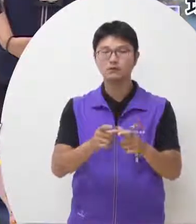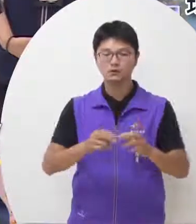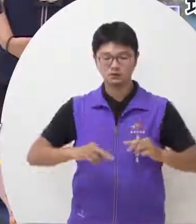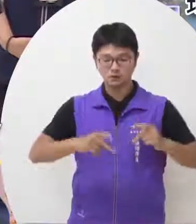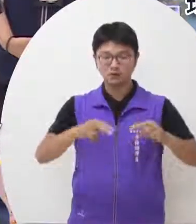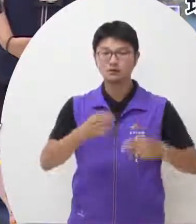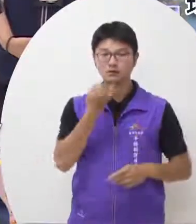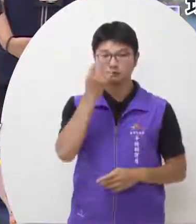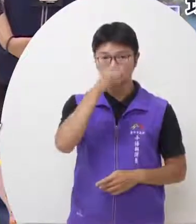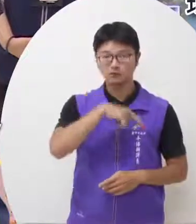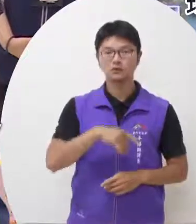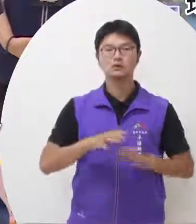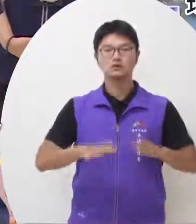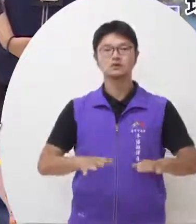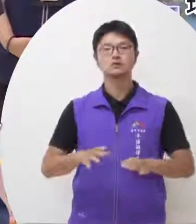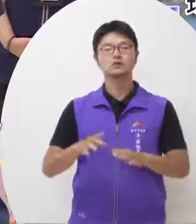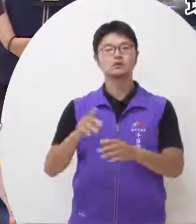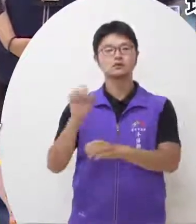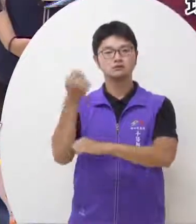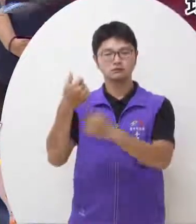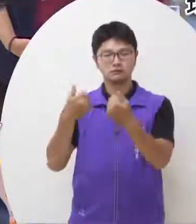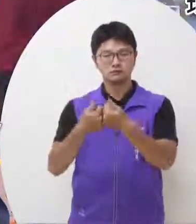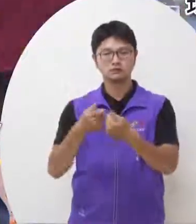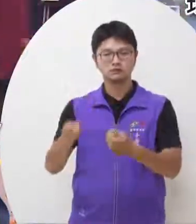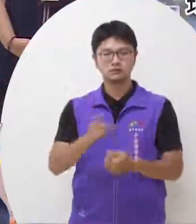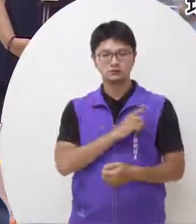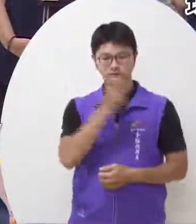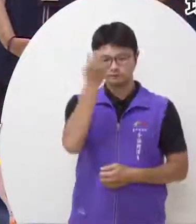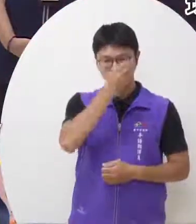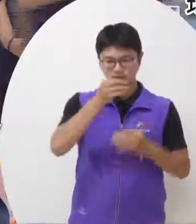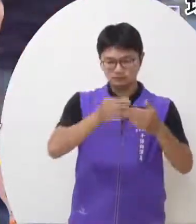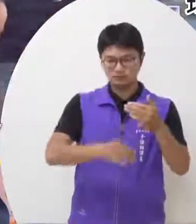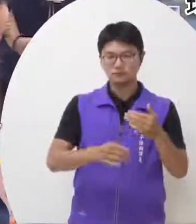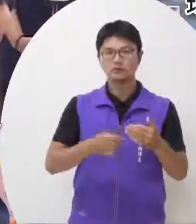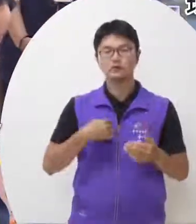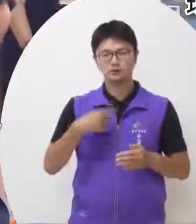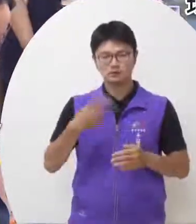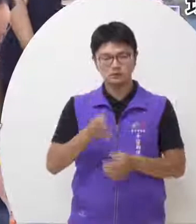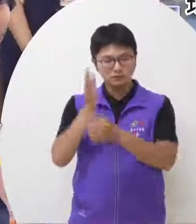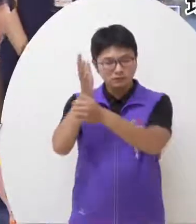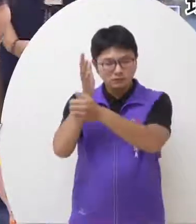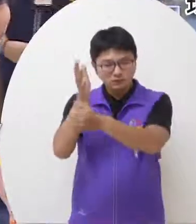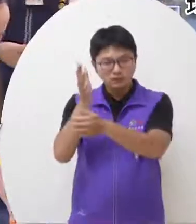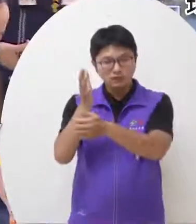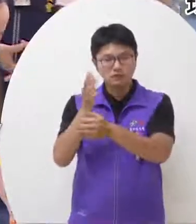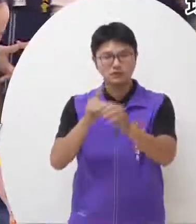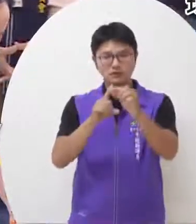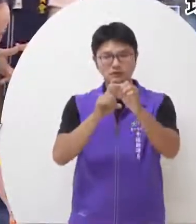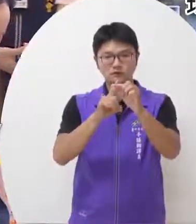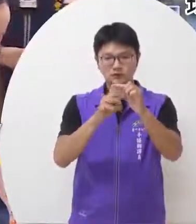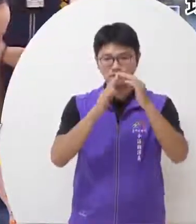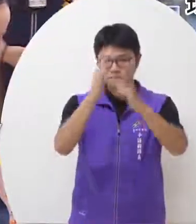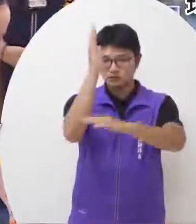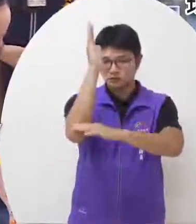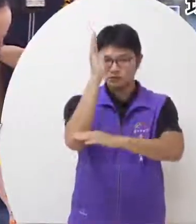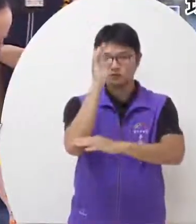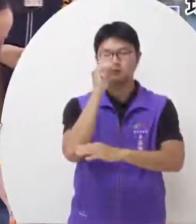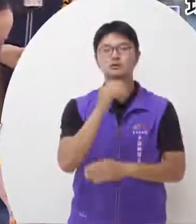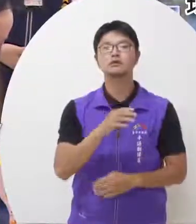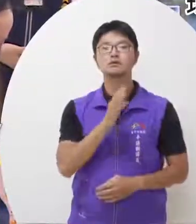个自治条例，就是那个回馈条例，这个部分我们再来请示一下我们府内，尤其我旁边这